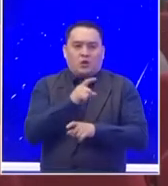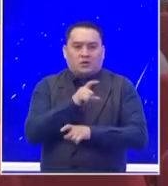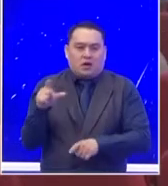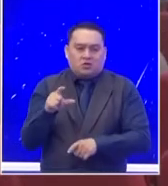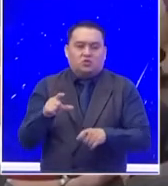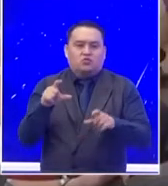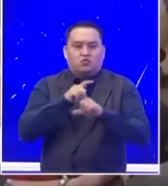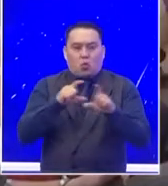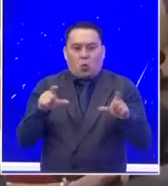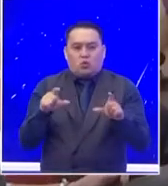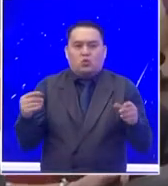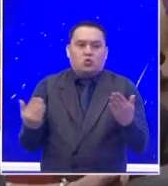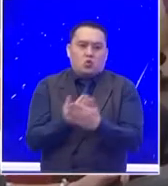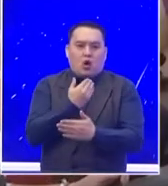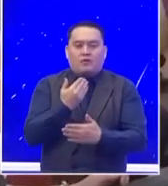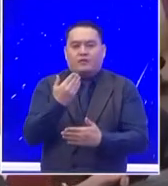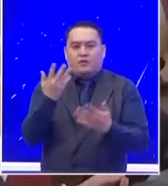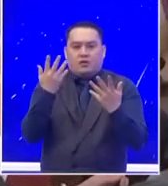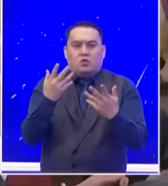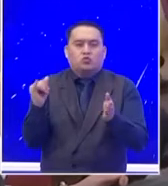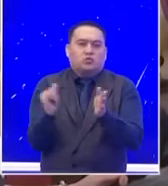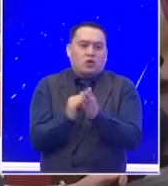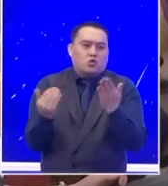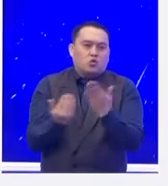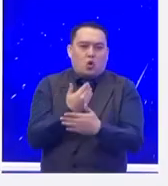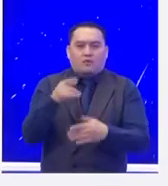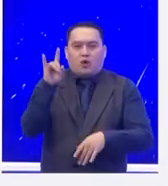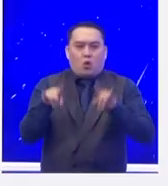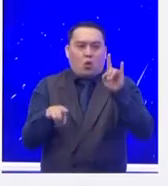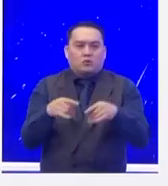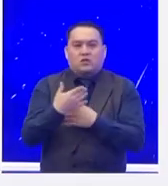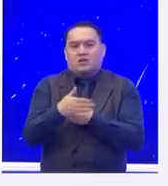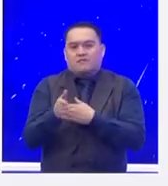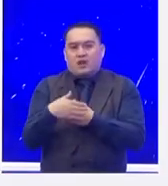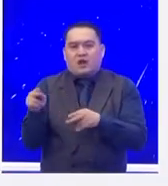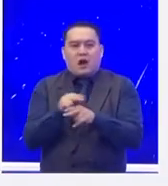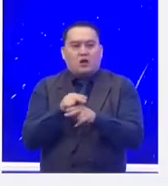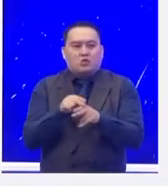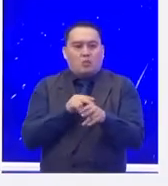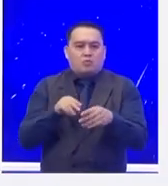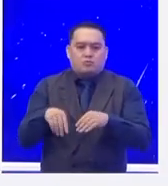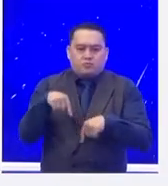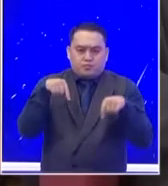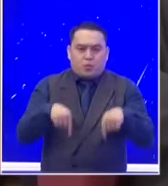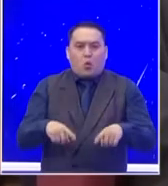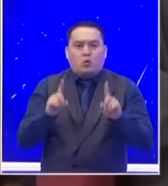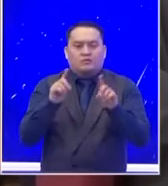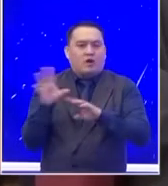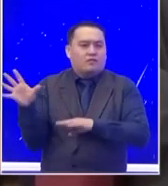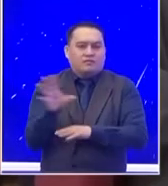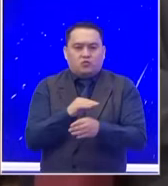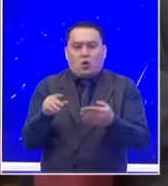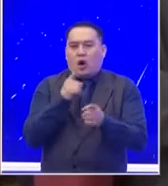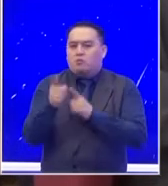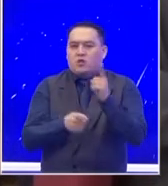здание школы заиграло новыми красками. Установлены новые окна и двери, отремонтированы полы, утеплены наружные стены,